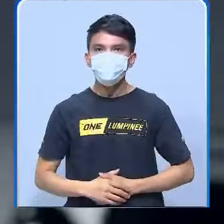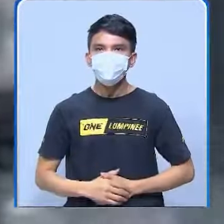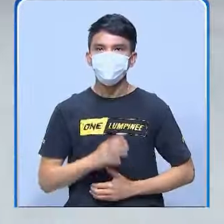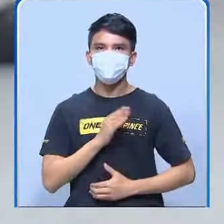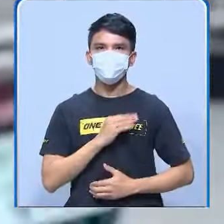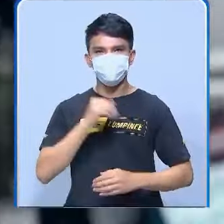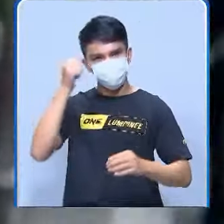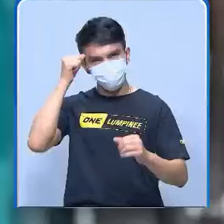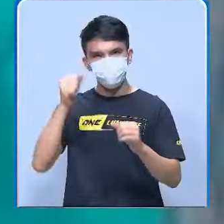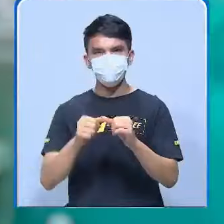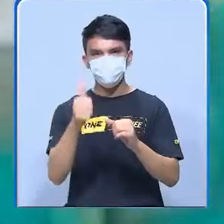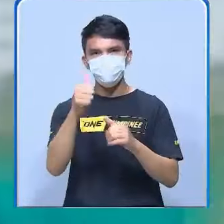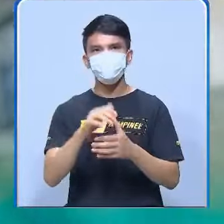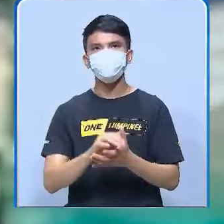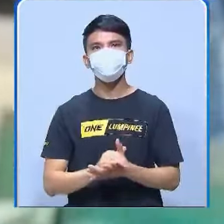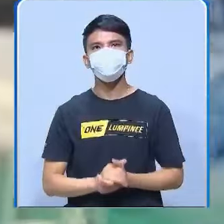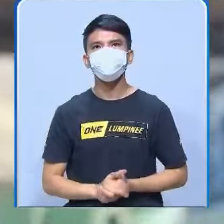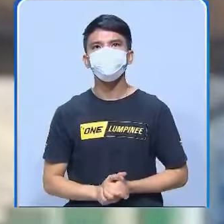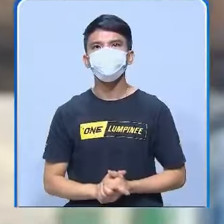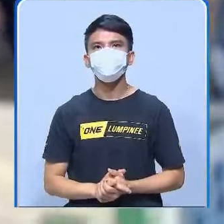จำหน้าได้นะอ